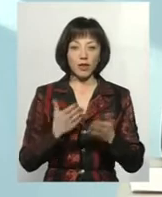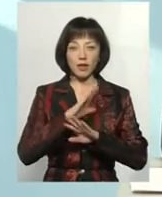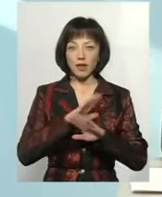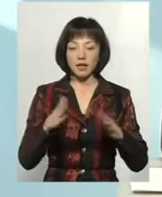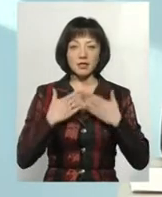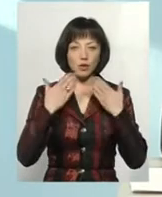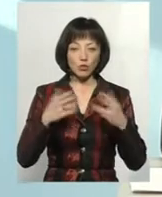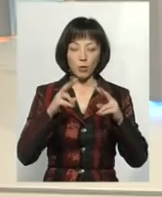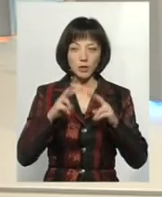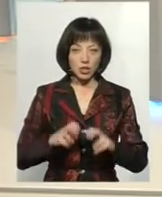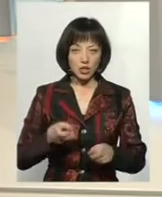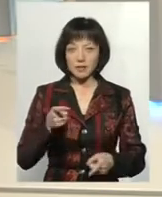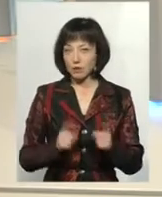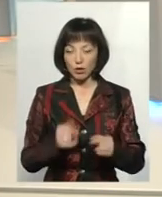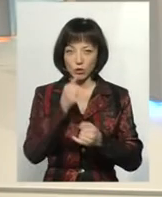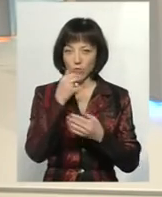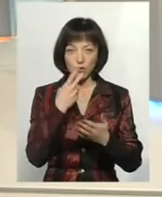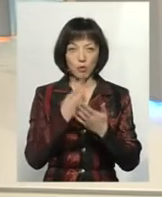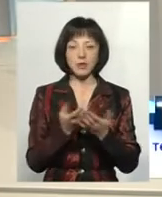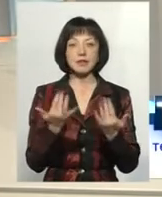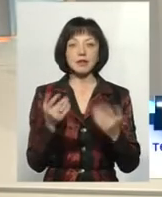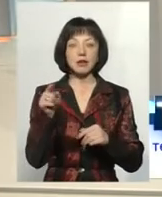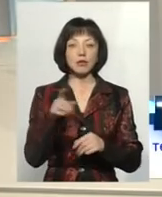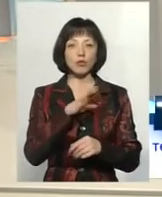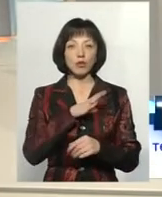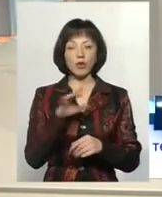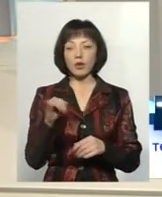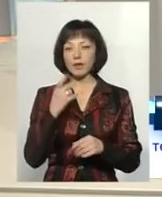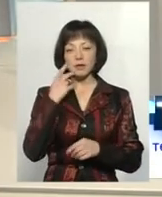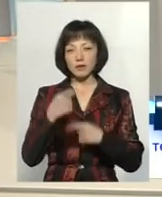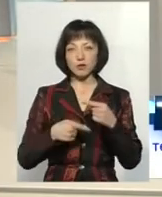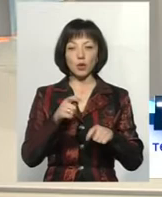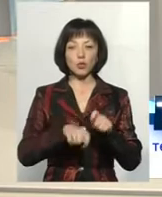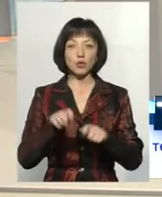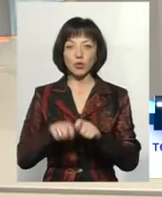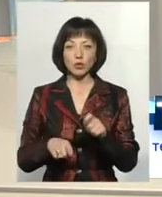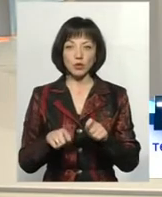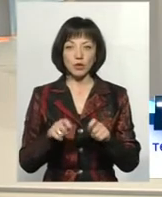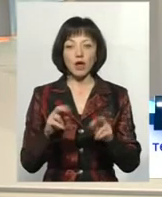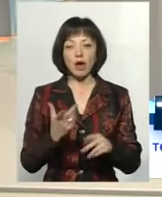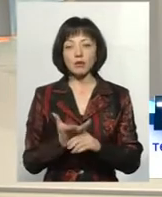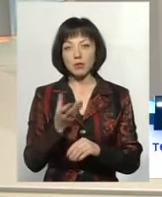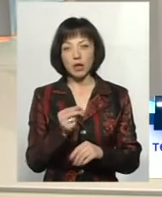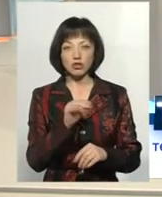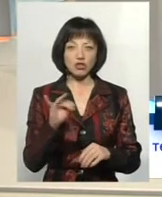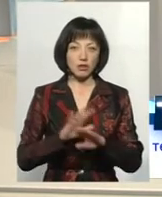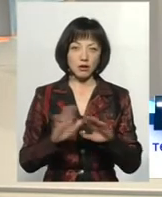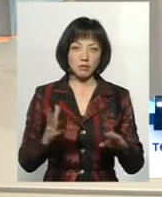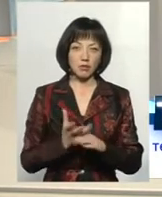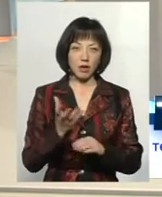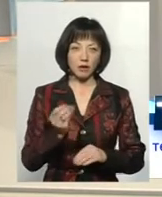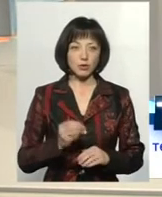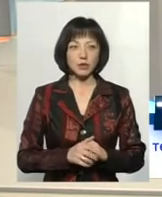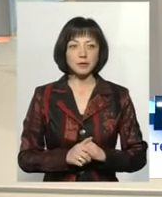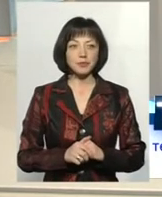не обстежили, то ми, звичайно, не можемо побачити, скільки їх там було, і не завжди проконтролюєш, уже як чи сплачується вона, чи не сплачується. Розуміло. Ми бачимо,